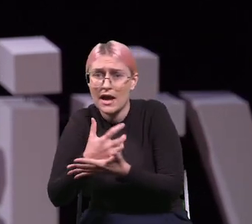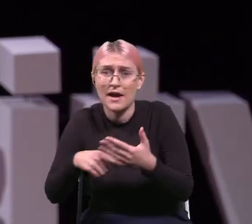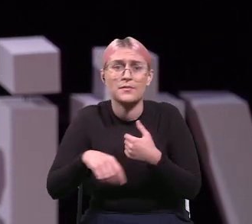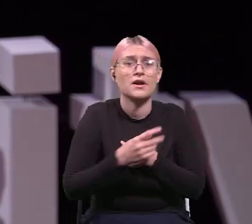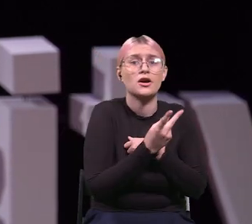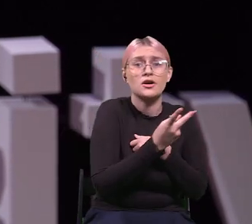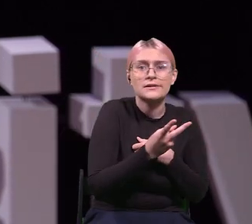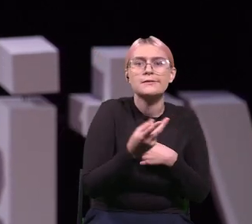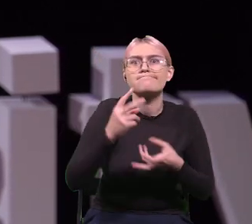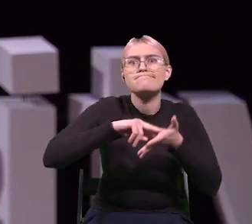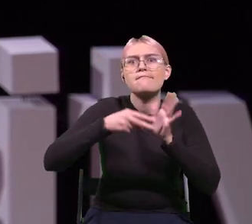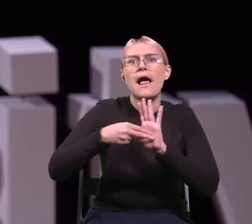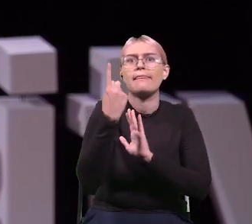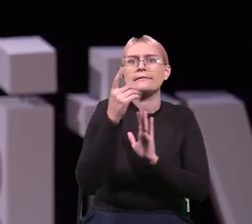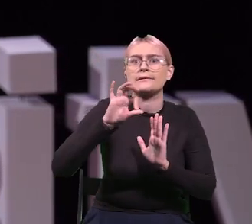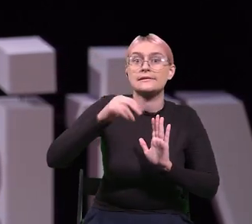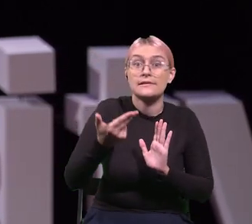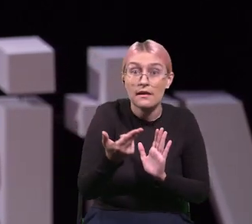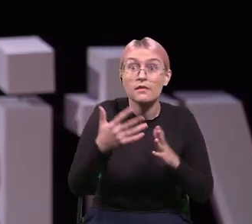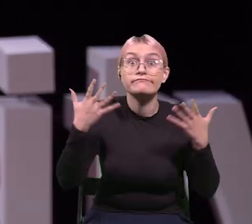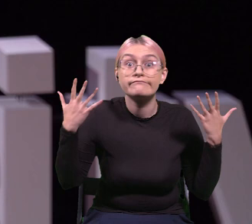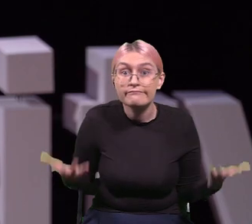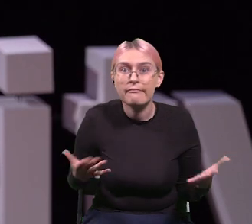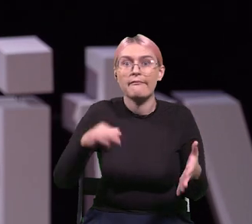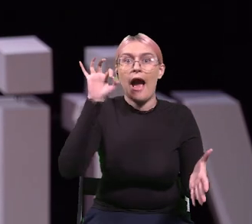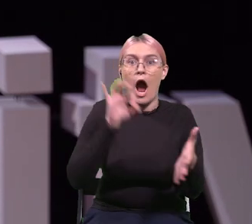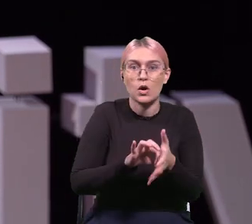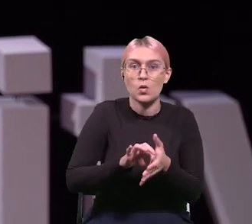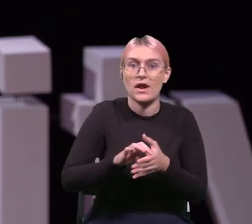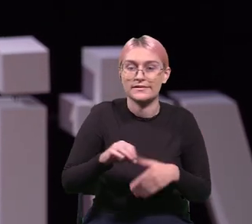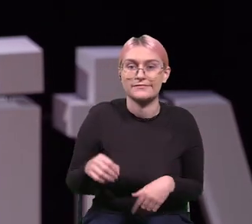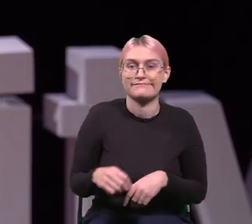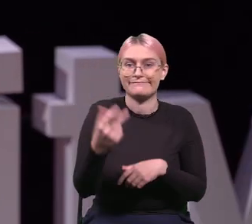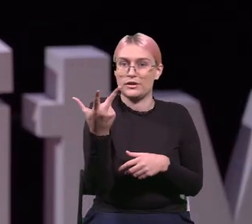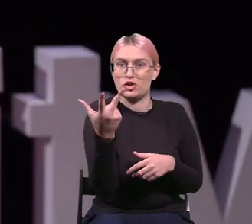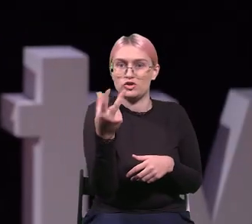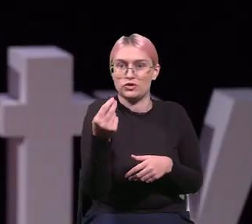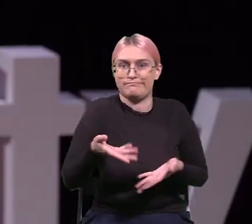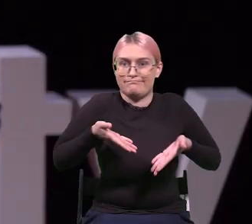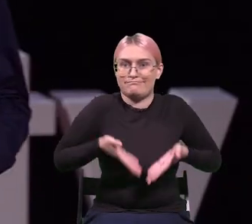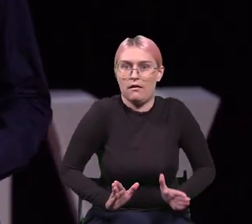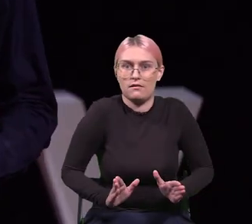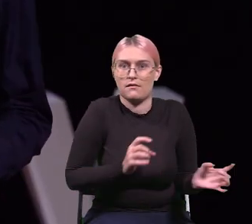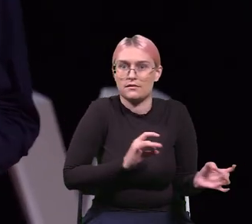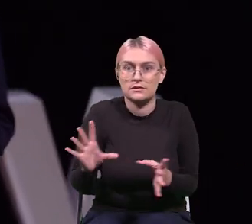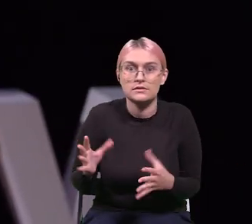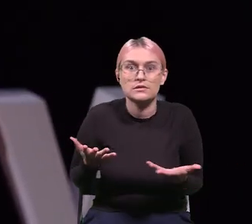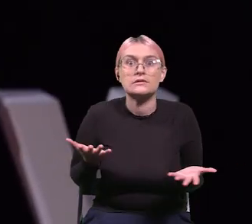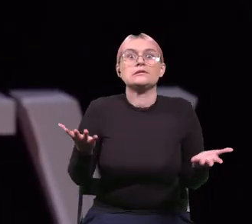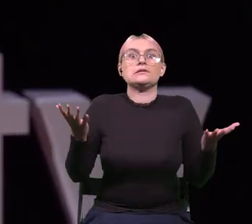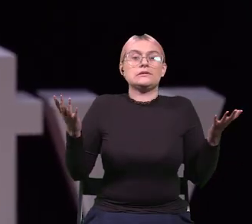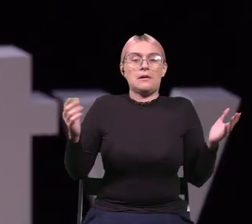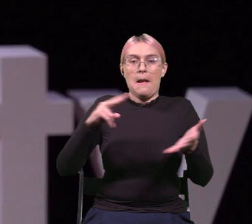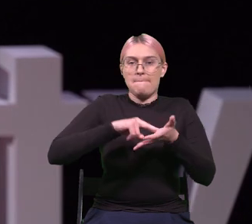cały plan więc spalił na panewce. Ania myślała o kredycie, wkomponowała kredyt w plany